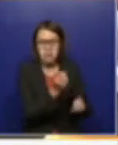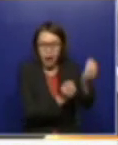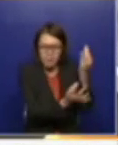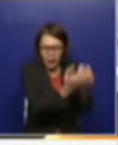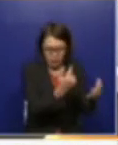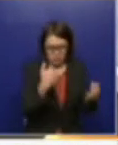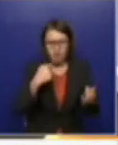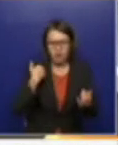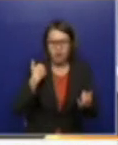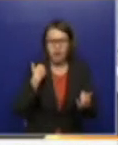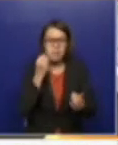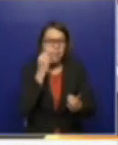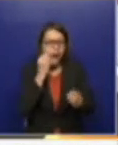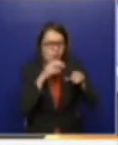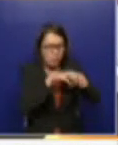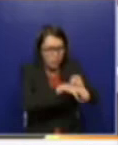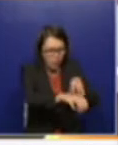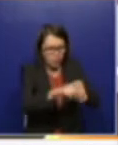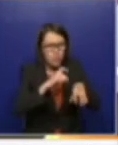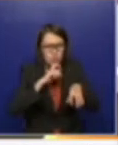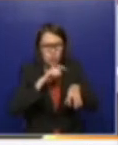แล้ววันนี้ทำไมไม่ไปบอกเขาออก